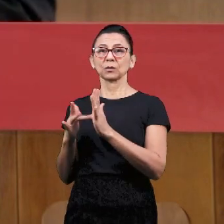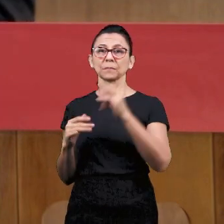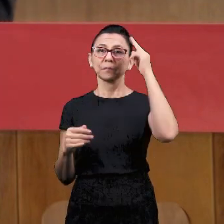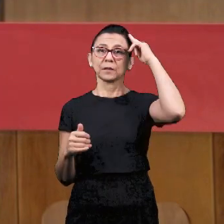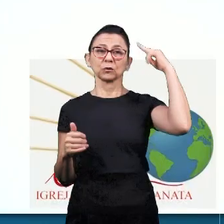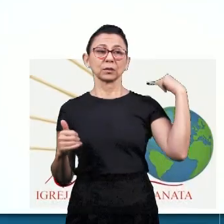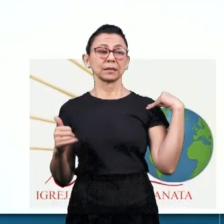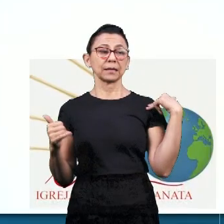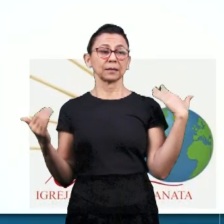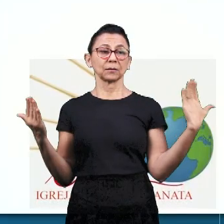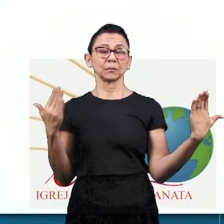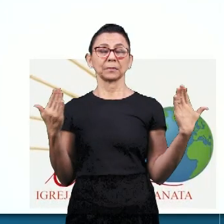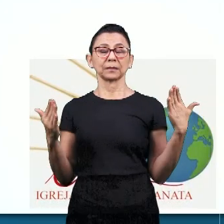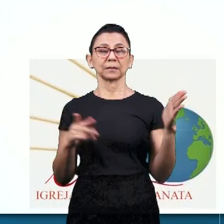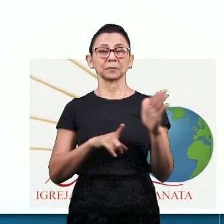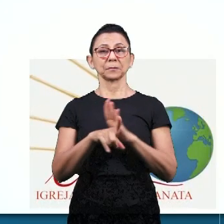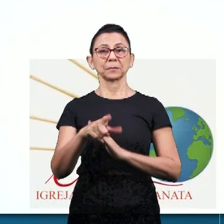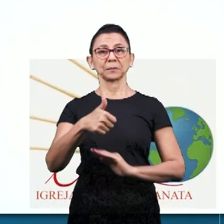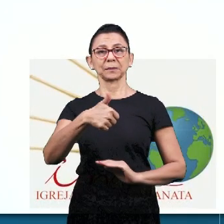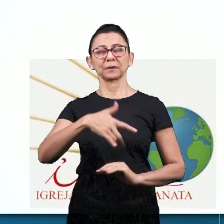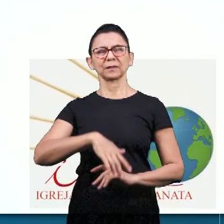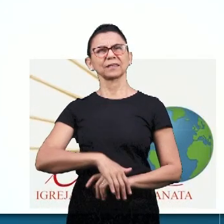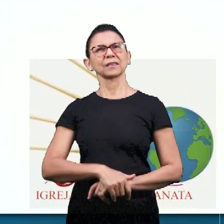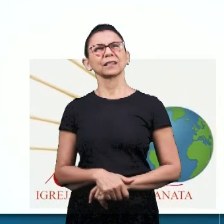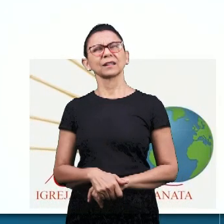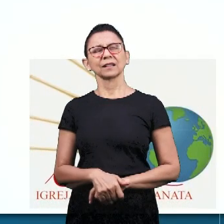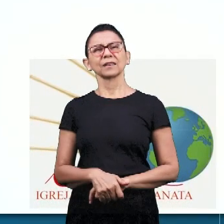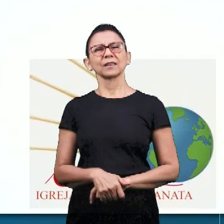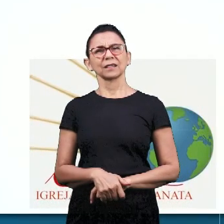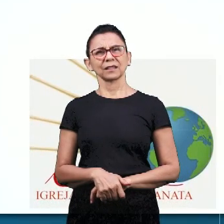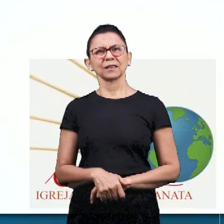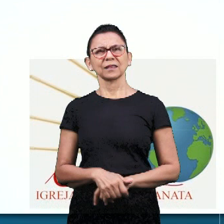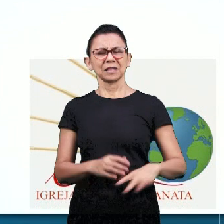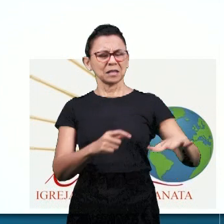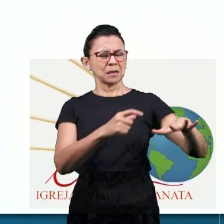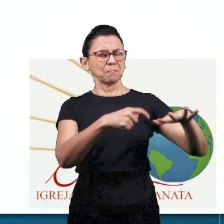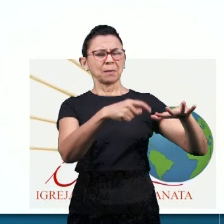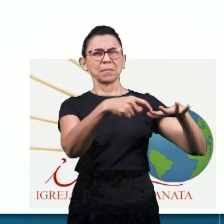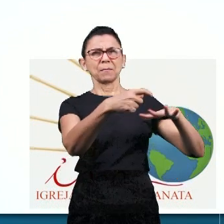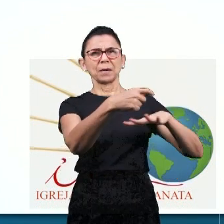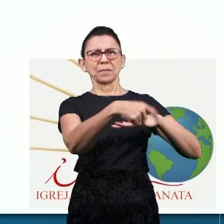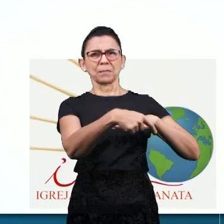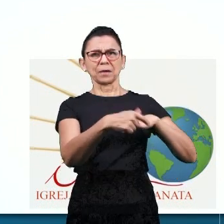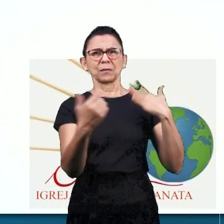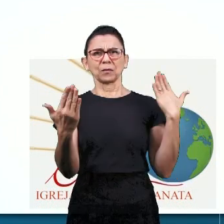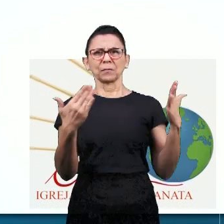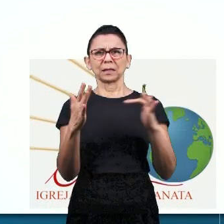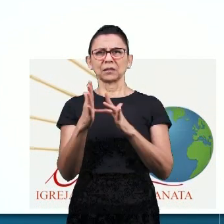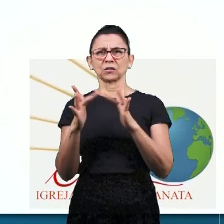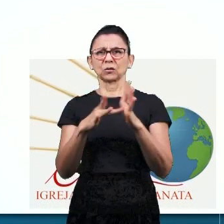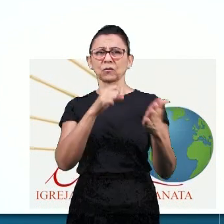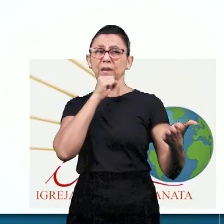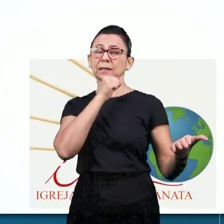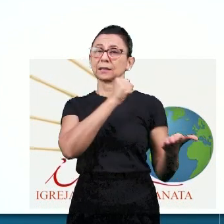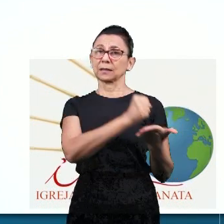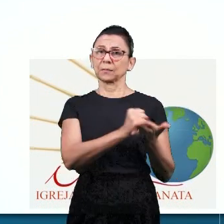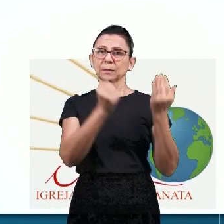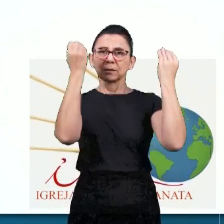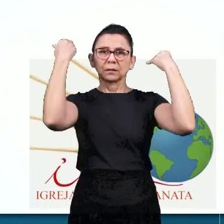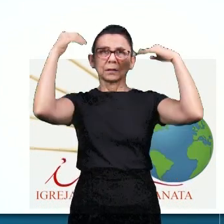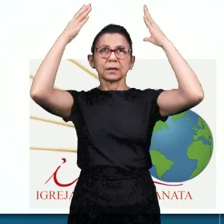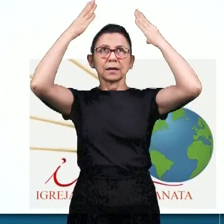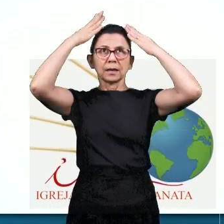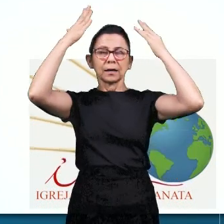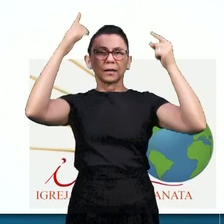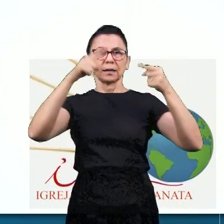qui était la suivante. En plus des figures typologiques de Jésus à l'Ancien Testament, comme roi, prophète,